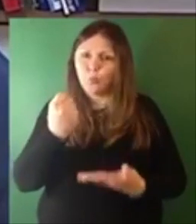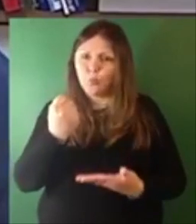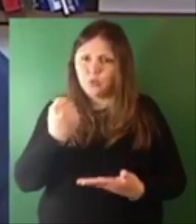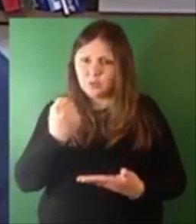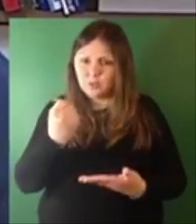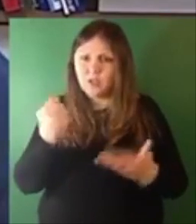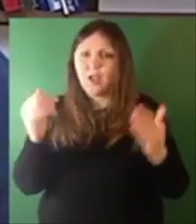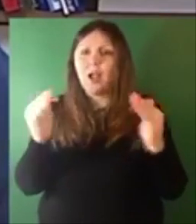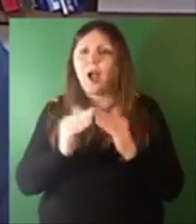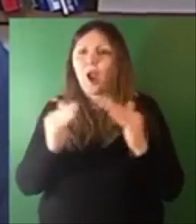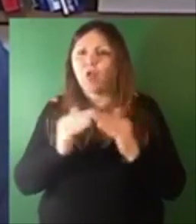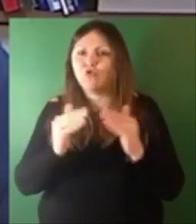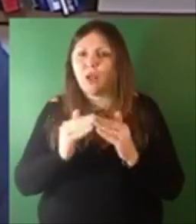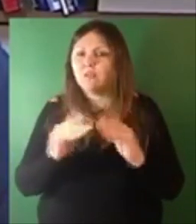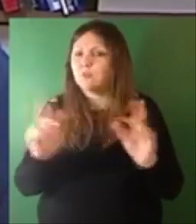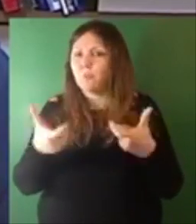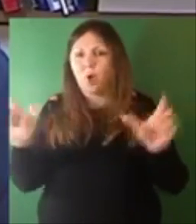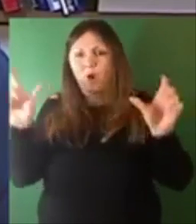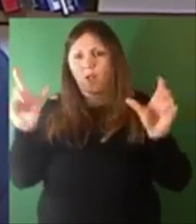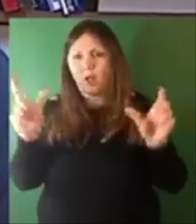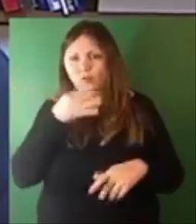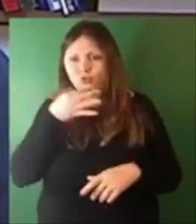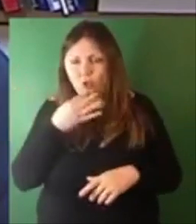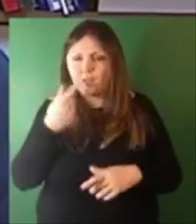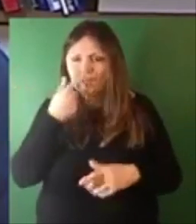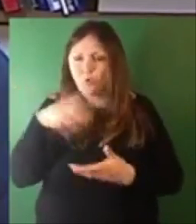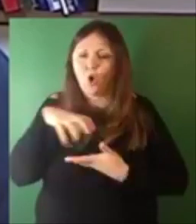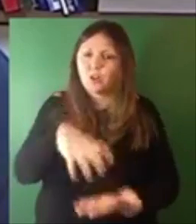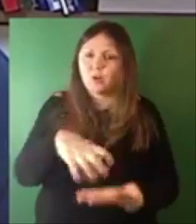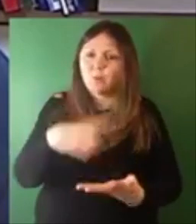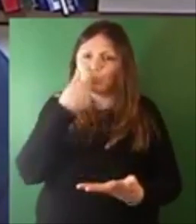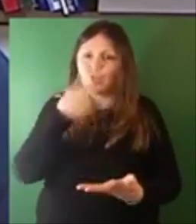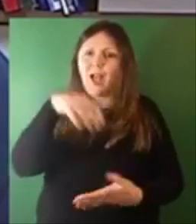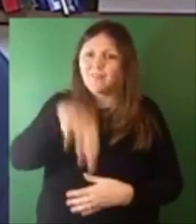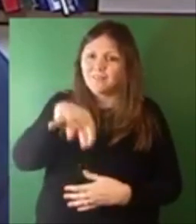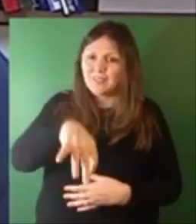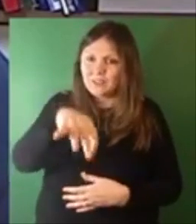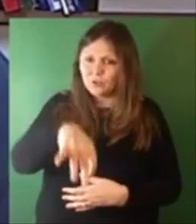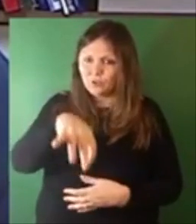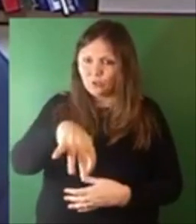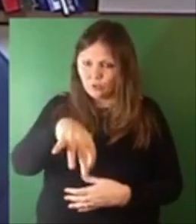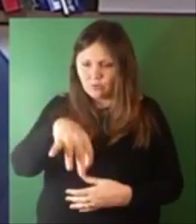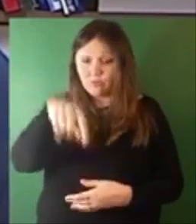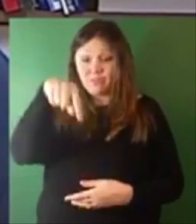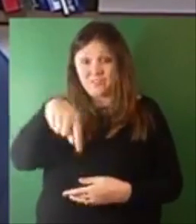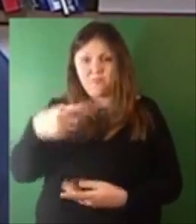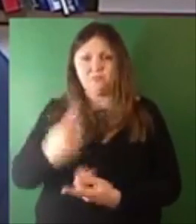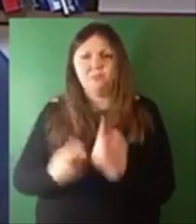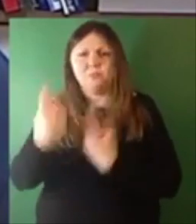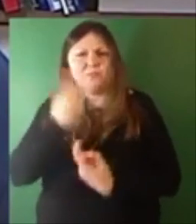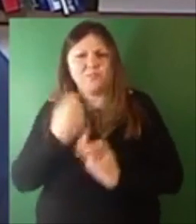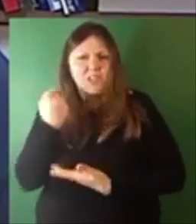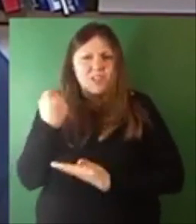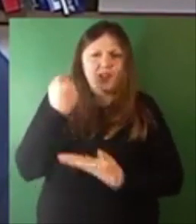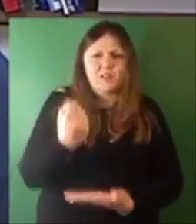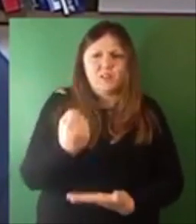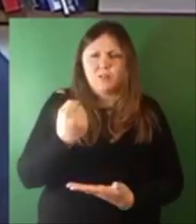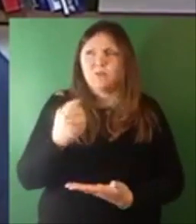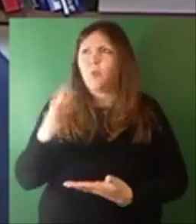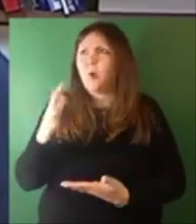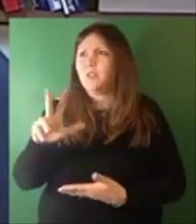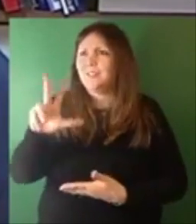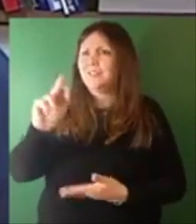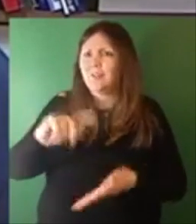contributi sugli affitti, che finanziati con credo quasi 30 milioni